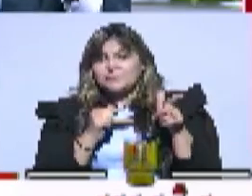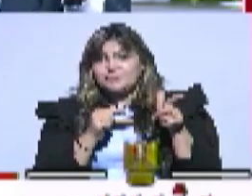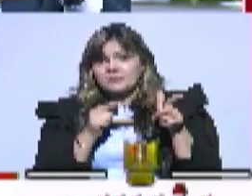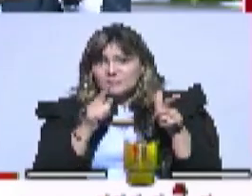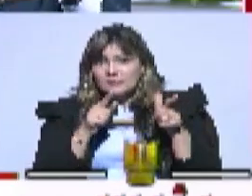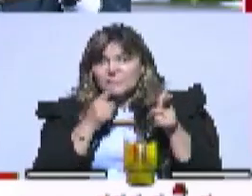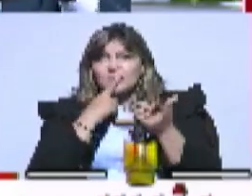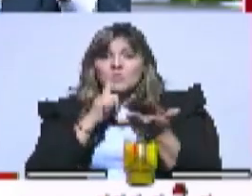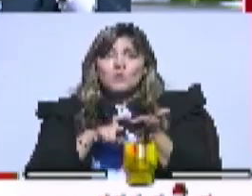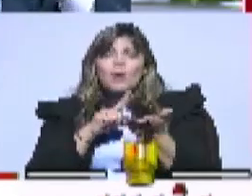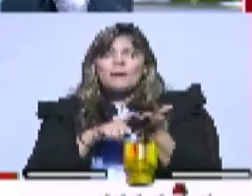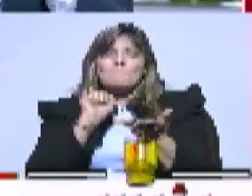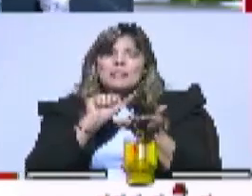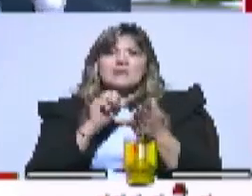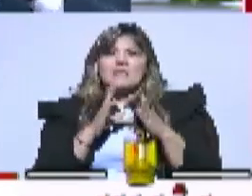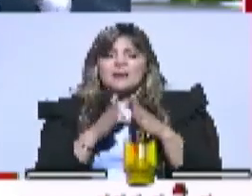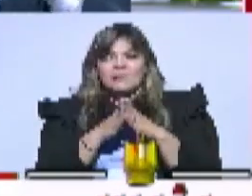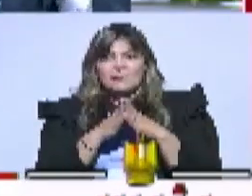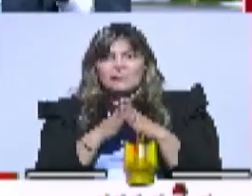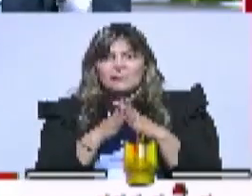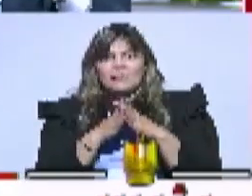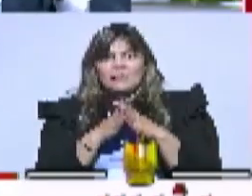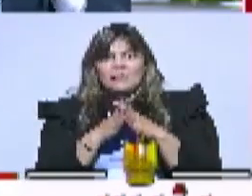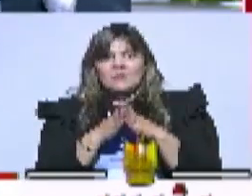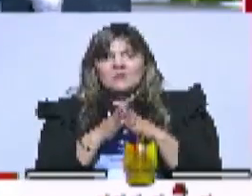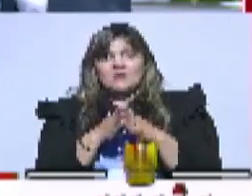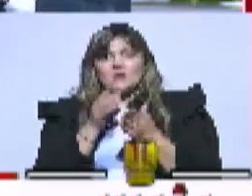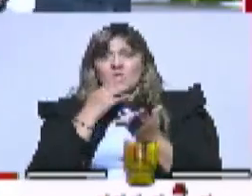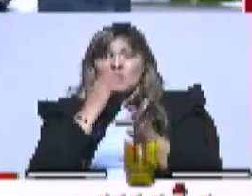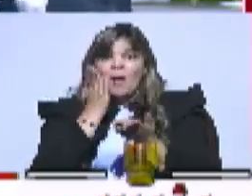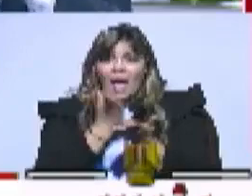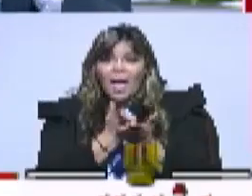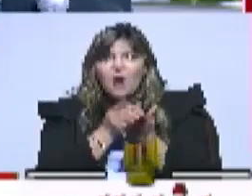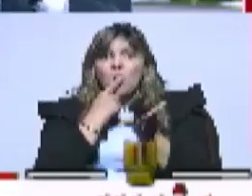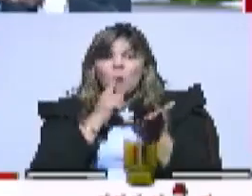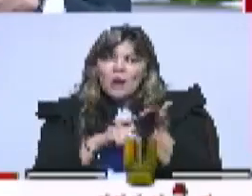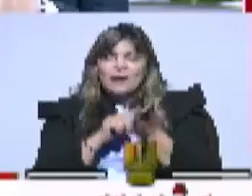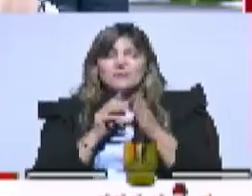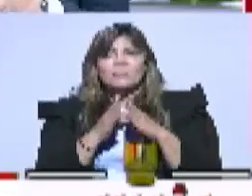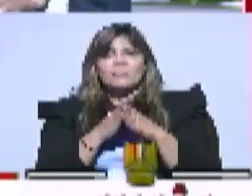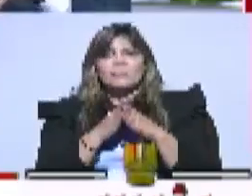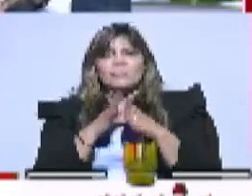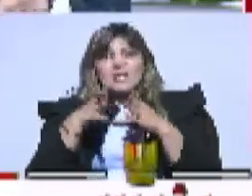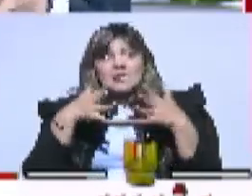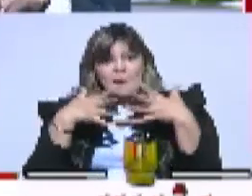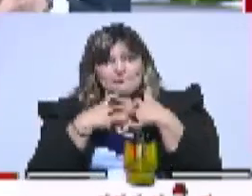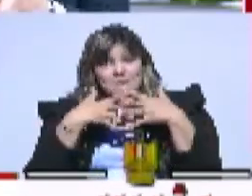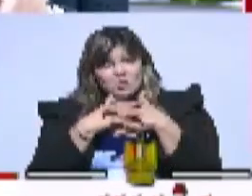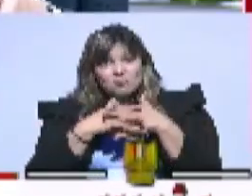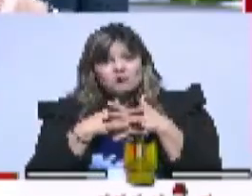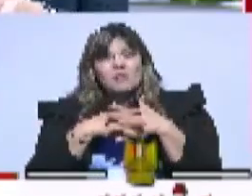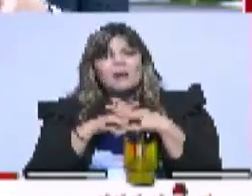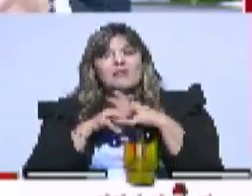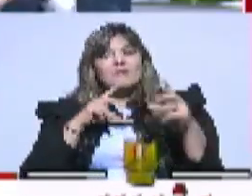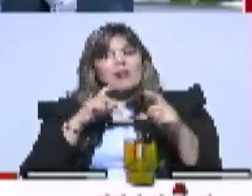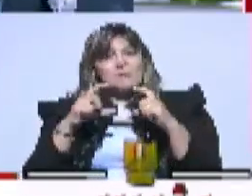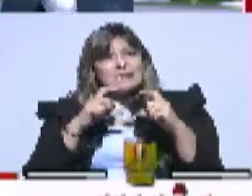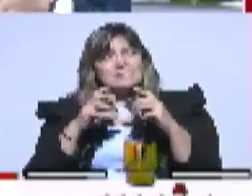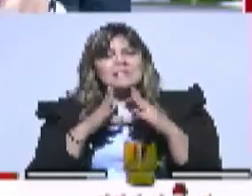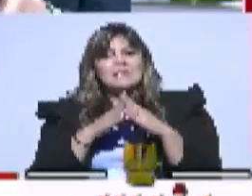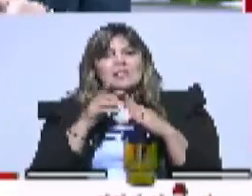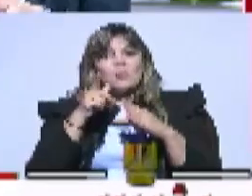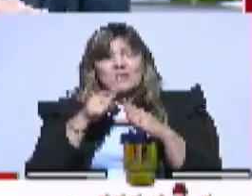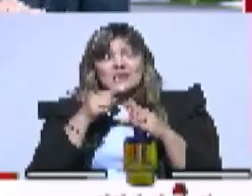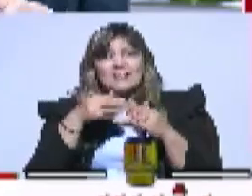انك تؤدي واجبك. يعني هي واجب وحق، الحق انك تشارك في العملية السياسية